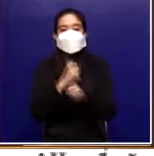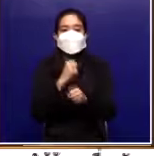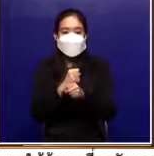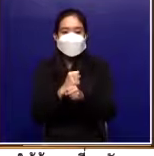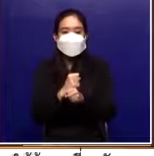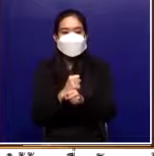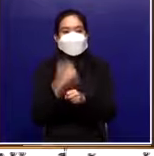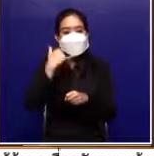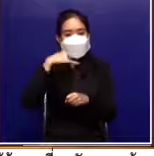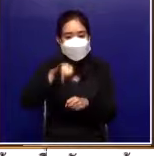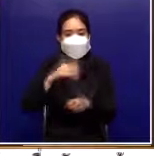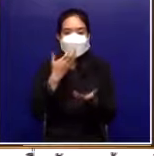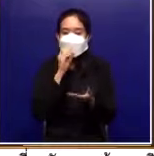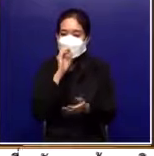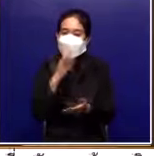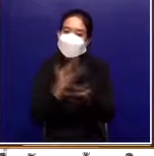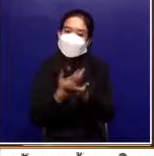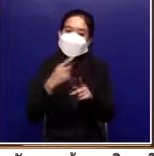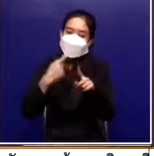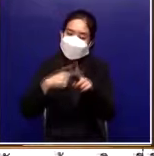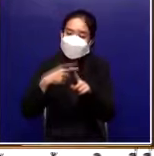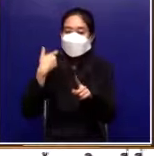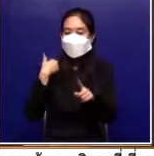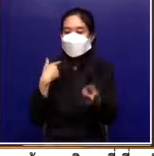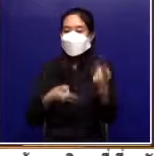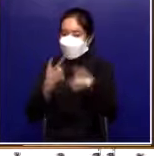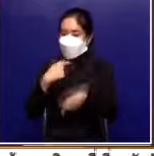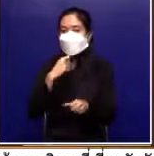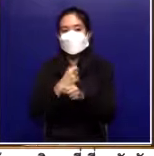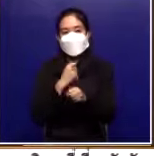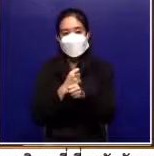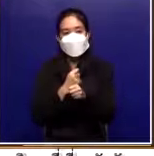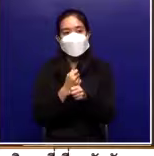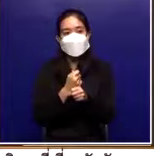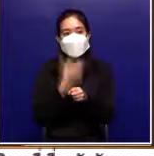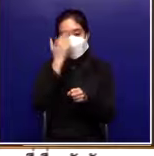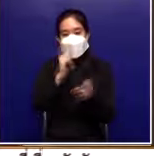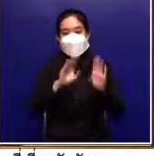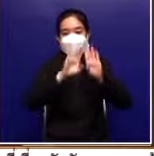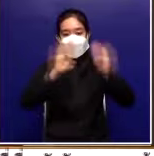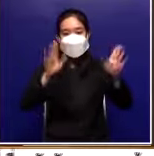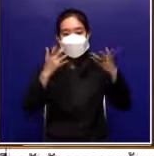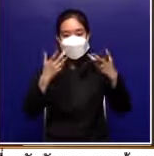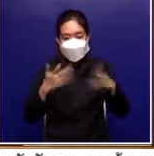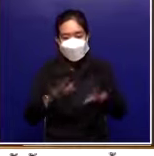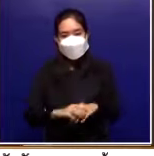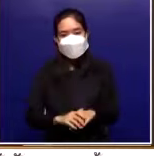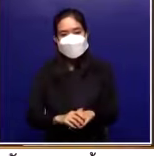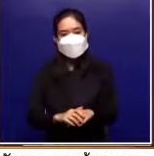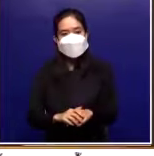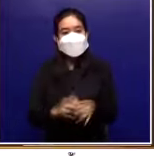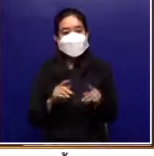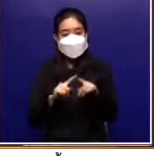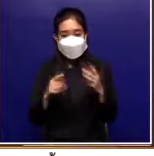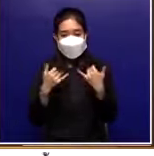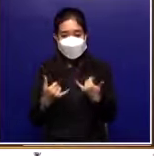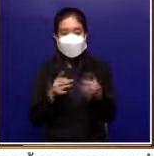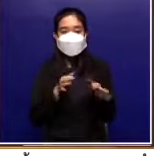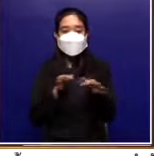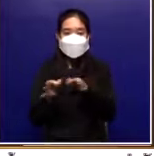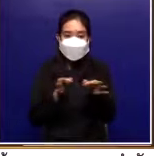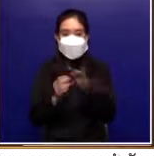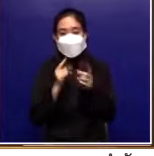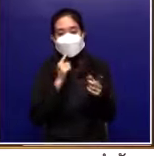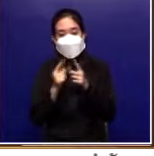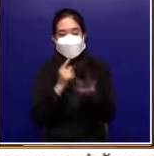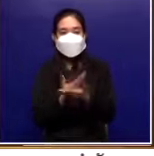งินเดือนกินบ้างเศรษฐกิจจะได้ขับเคลื่อนบ้างท่านประธานที่เคารพครับวันนี้เราอภิปรายพิจารณางบประมาณรายจ่ายประ